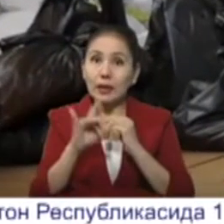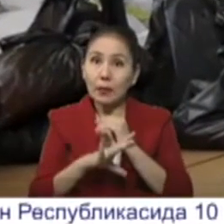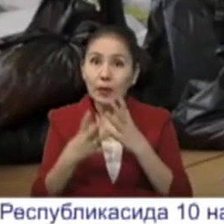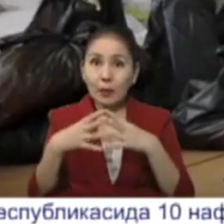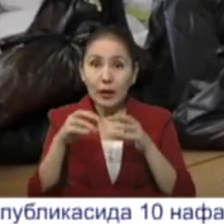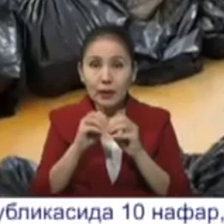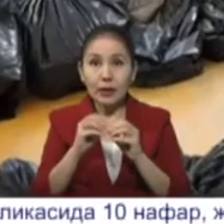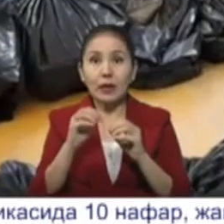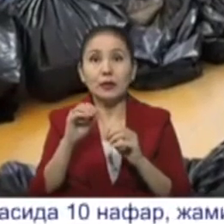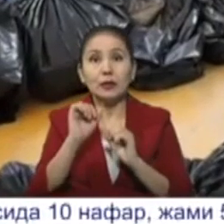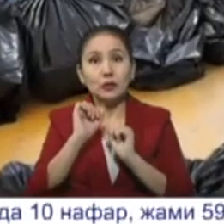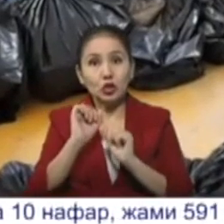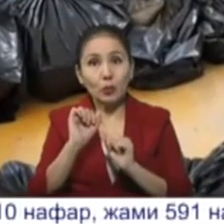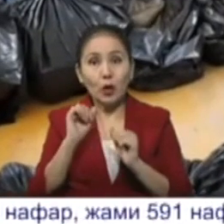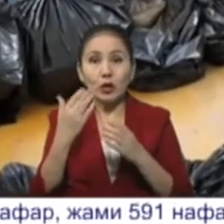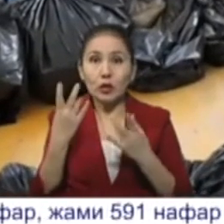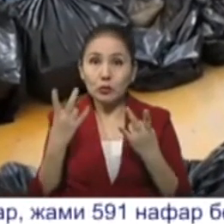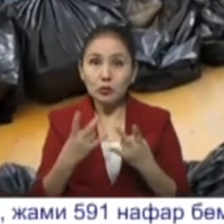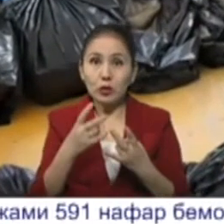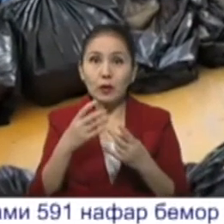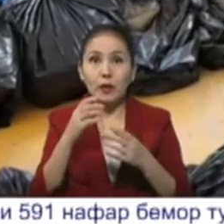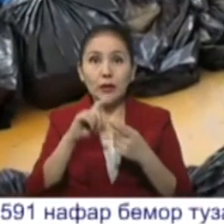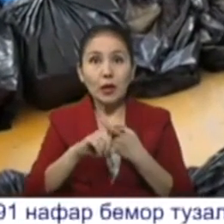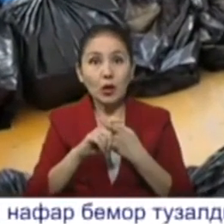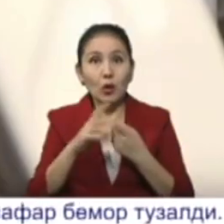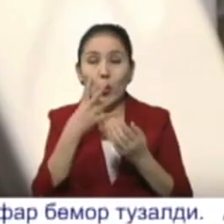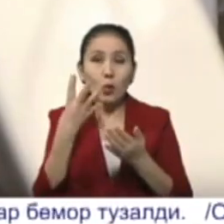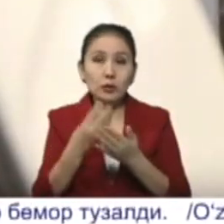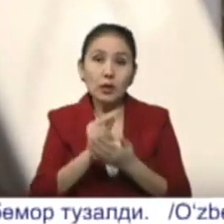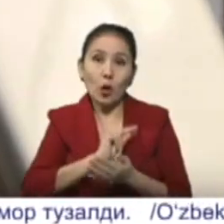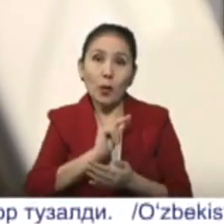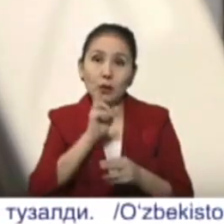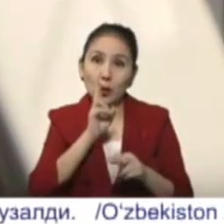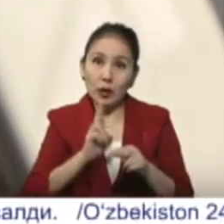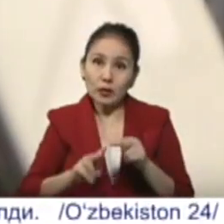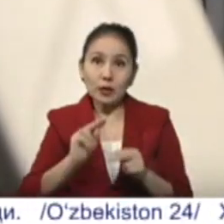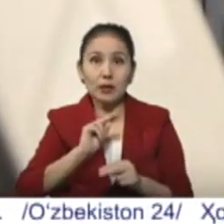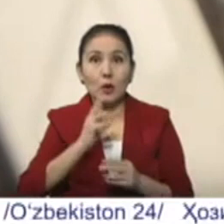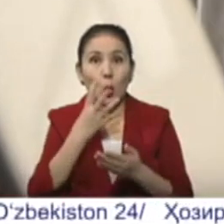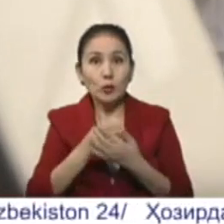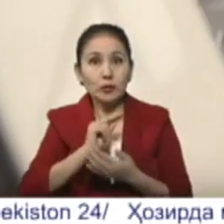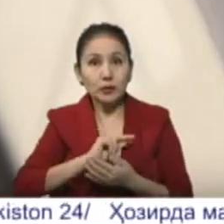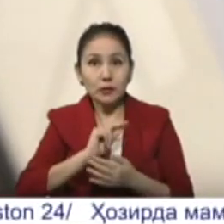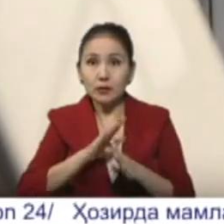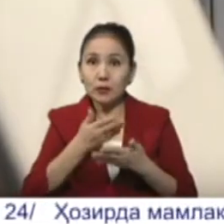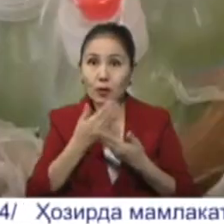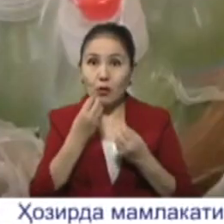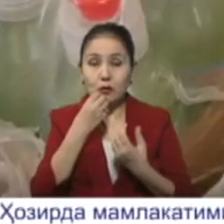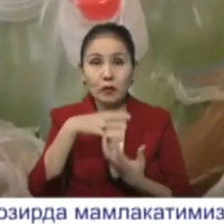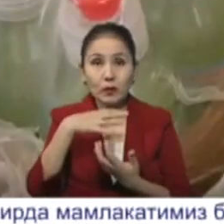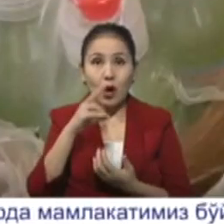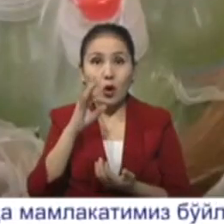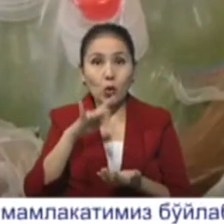ijtimoiy himoyaga muhtoj, yakka yolg'iz hamda pandemiya sabab o'z daromadini yo'qotib, vaqtincha ishsiz qolgan oilalarga oziq-ovqat mahsulotlari tarqatilmoqda.